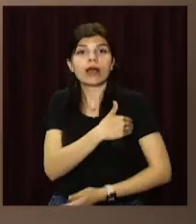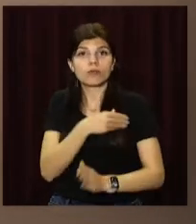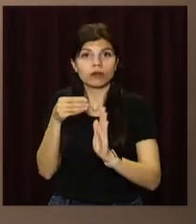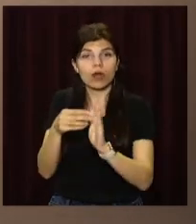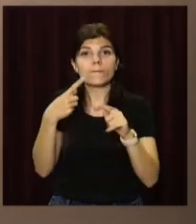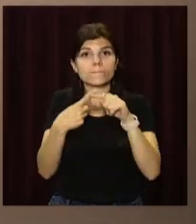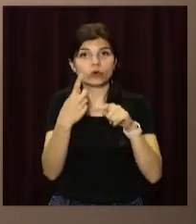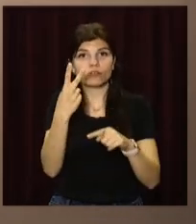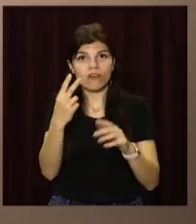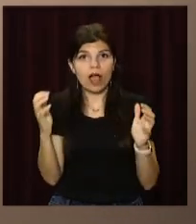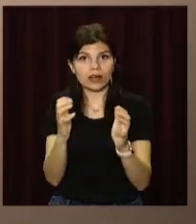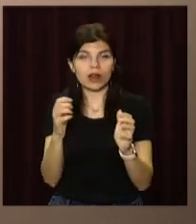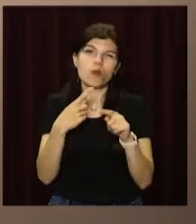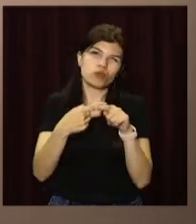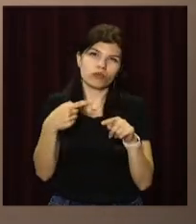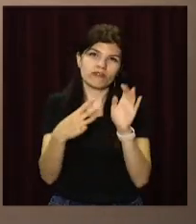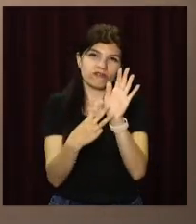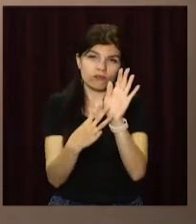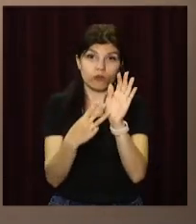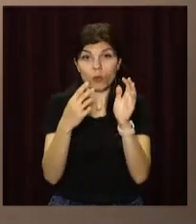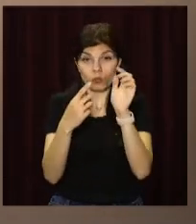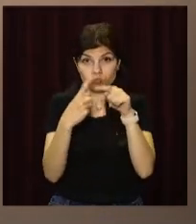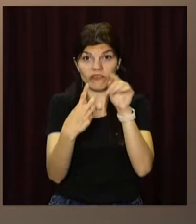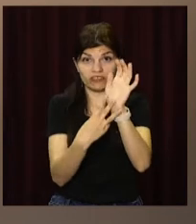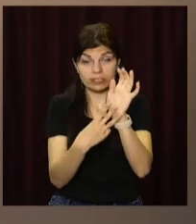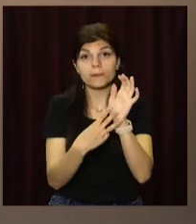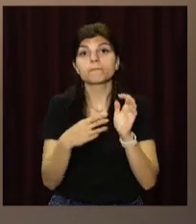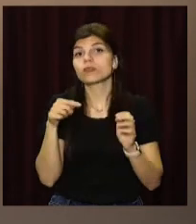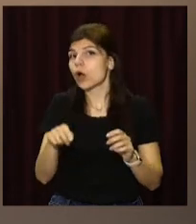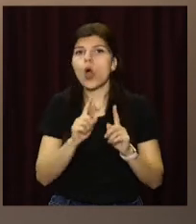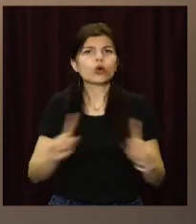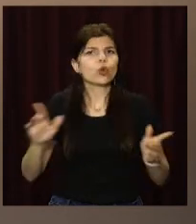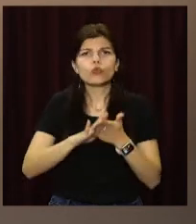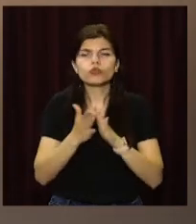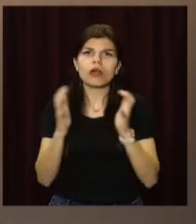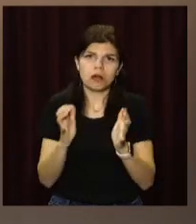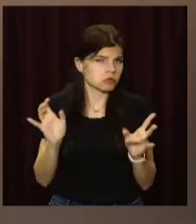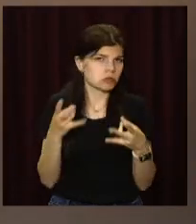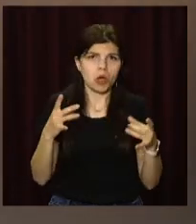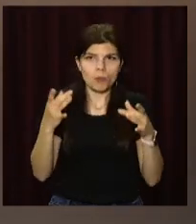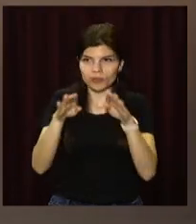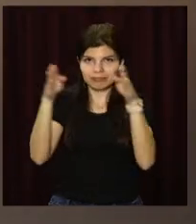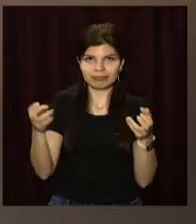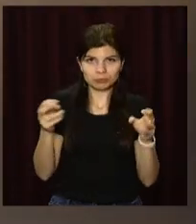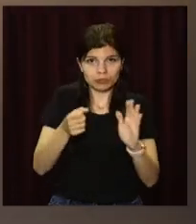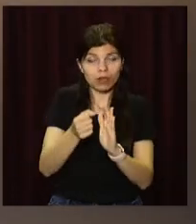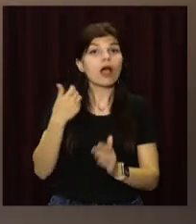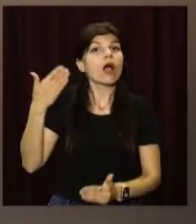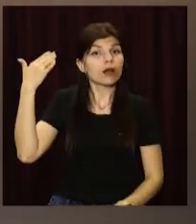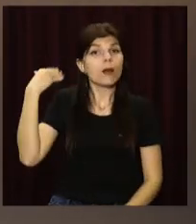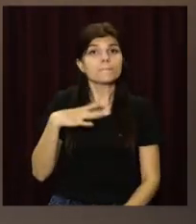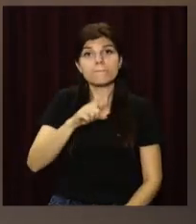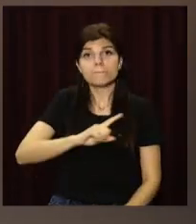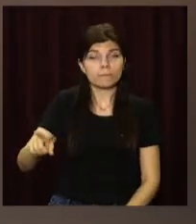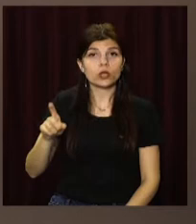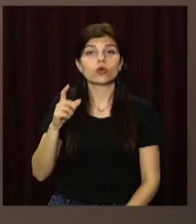– плюс 2, плюс 8. Препарати не потребують особливих умов. Нагадаємо, раніше Україна вже отримала 1